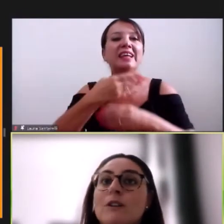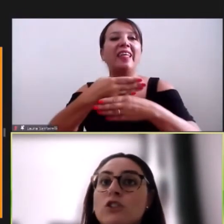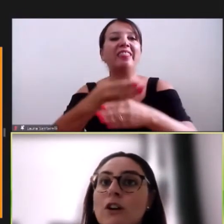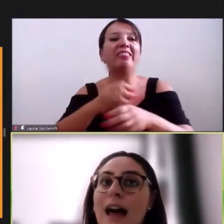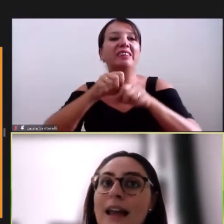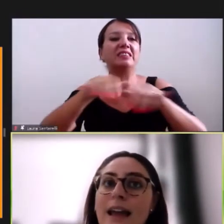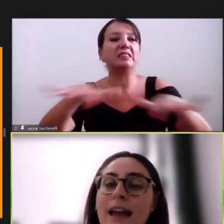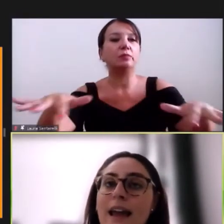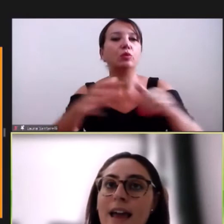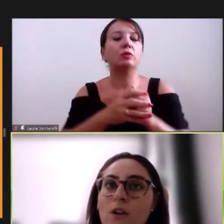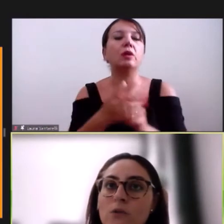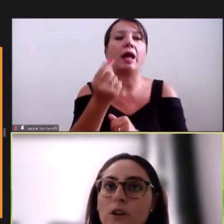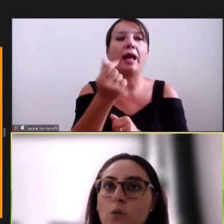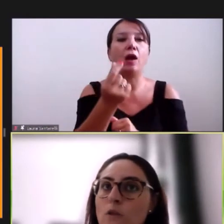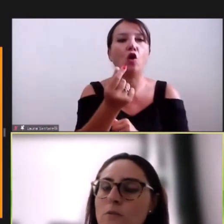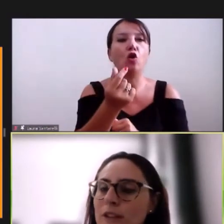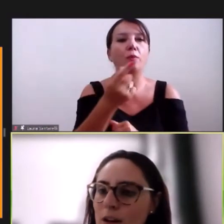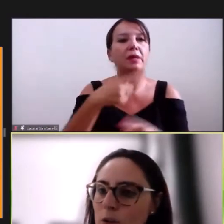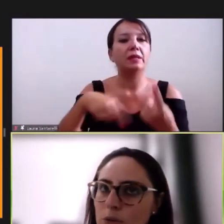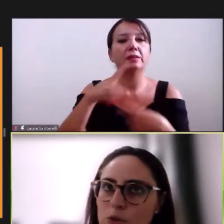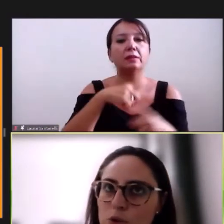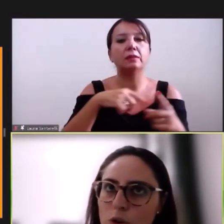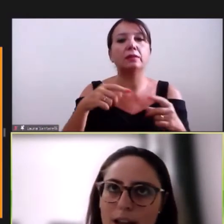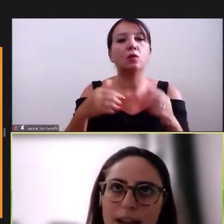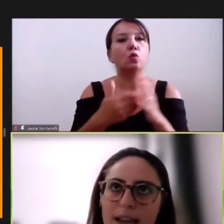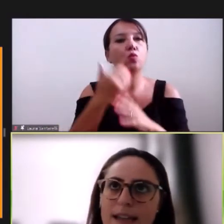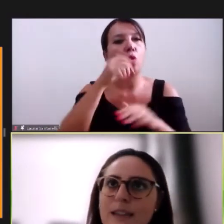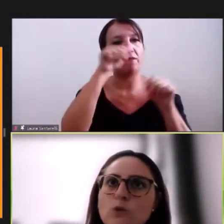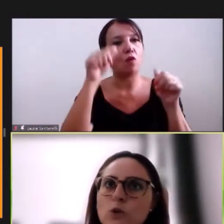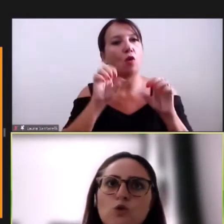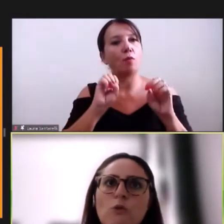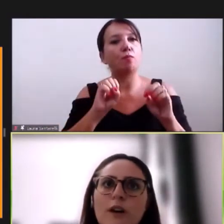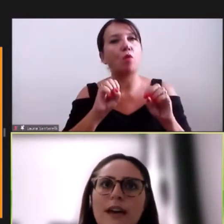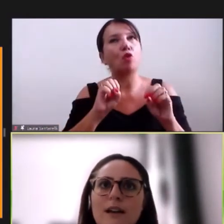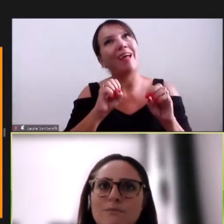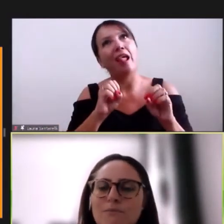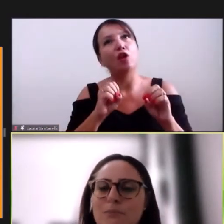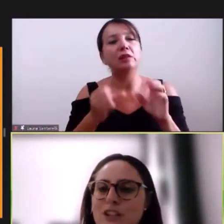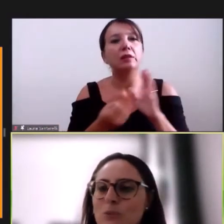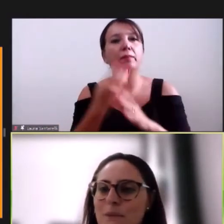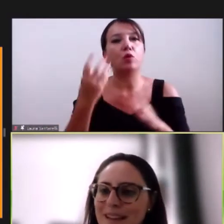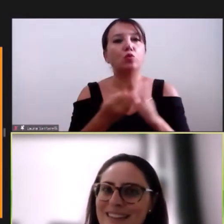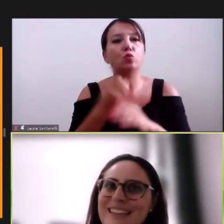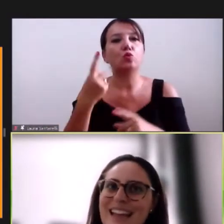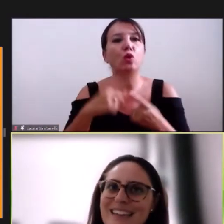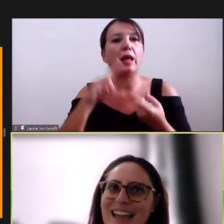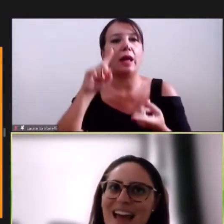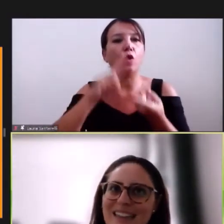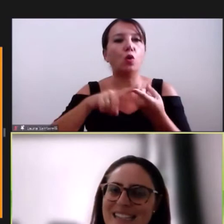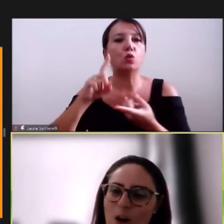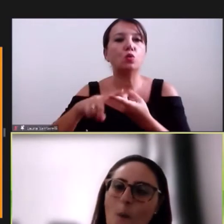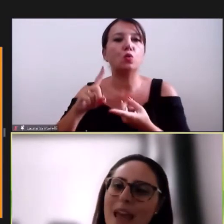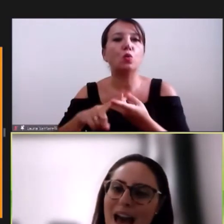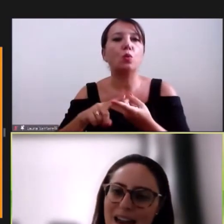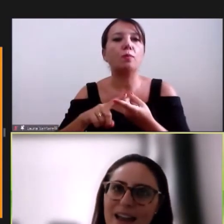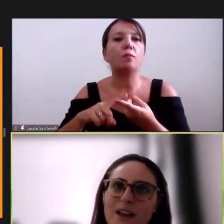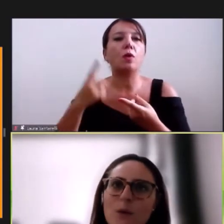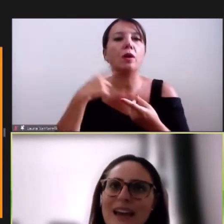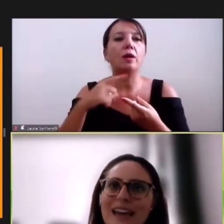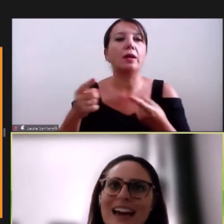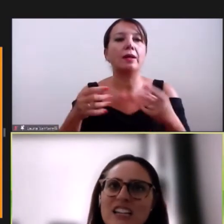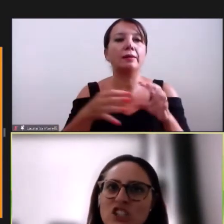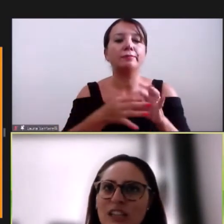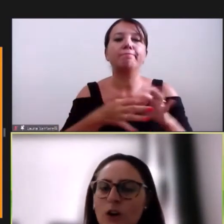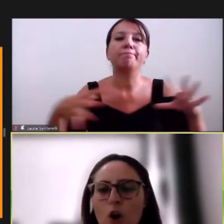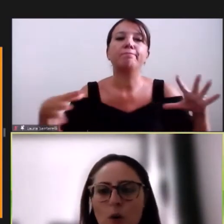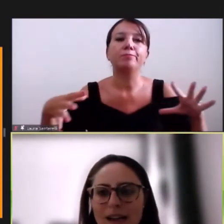L'economia circolare è un nuovo modello di produzione e di consumo che principalmente tende a disaccoppiare